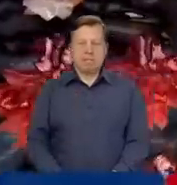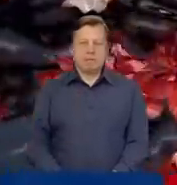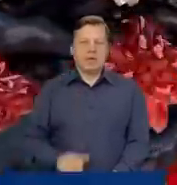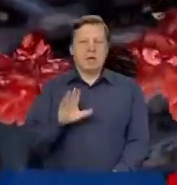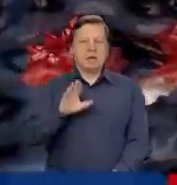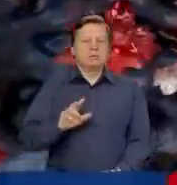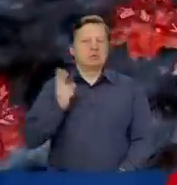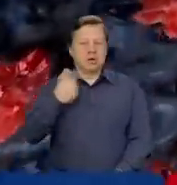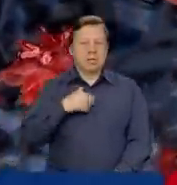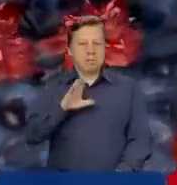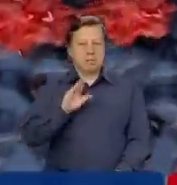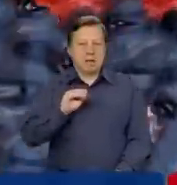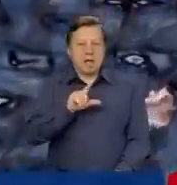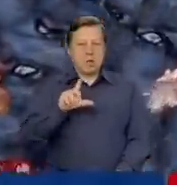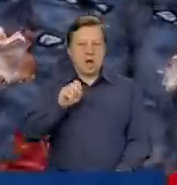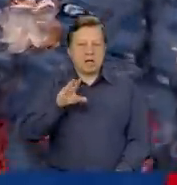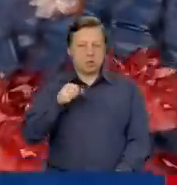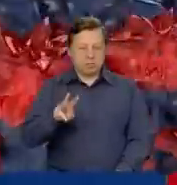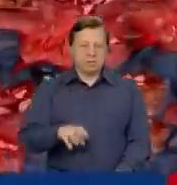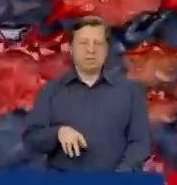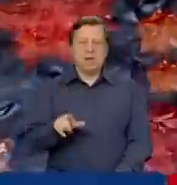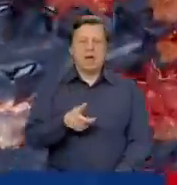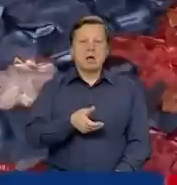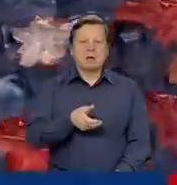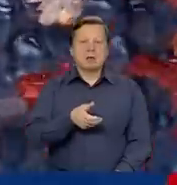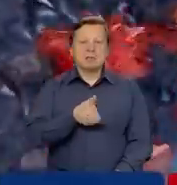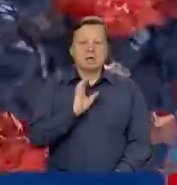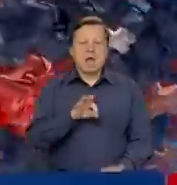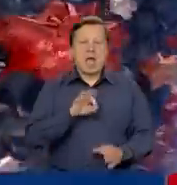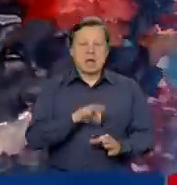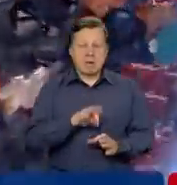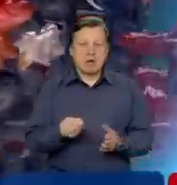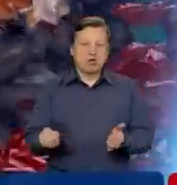Bełchatowa. I mam takie pytanie. Czy picie herbaty z dodatkami